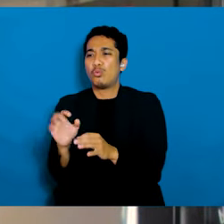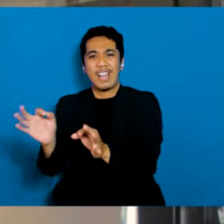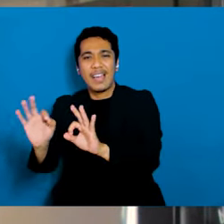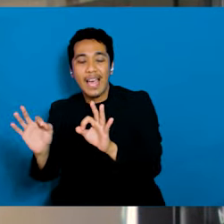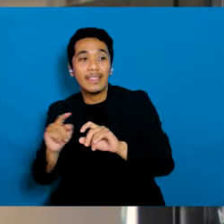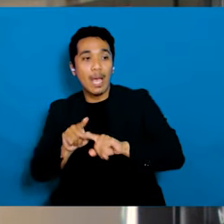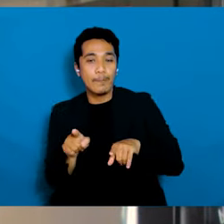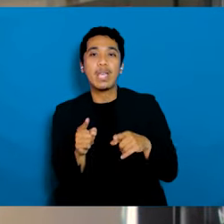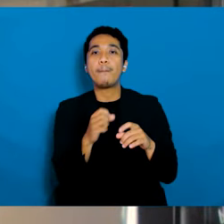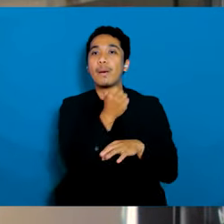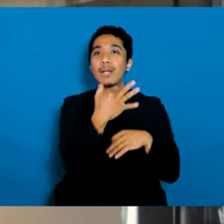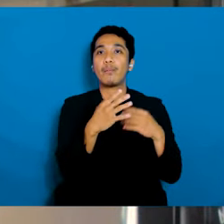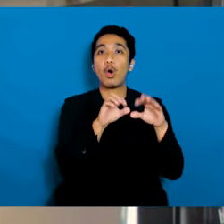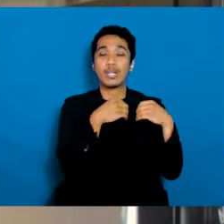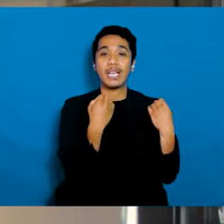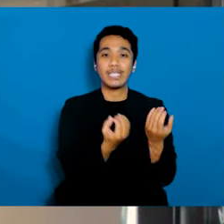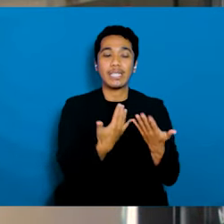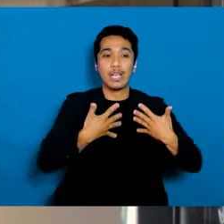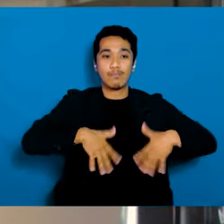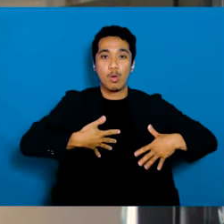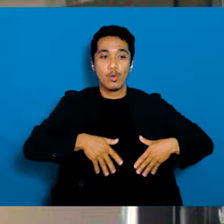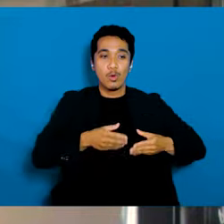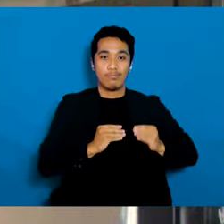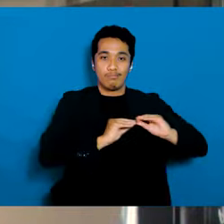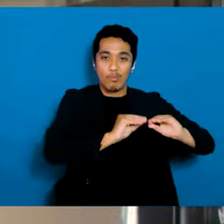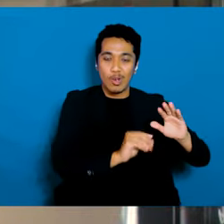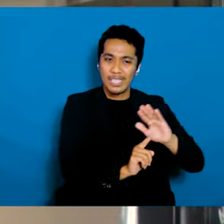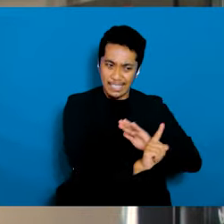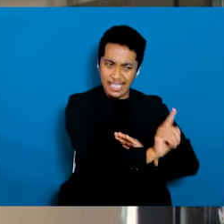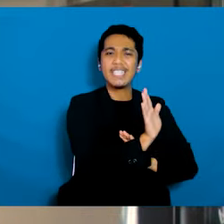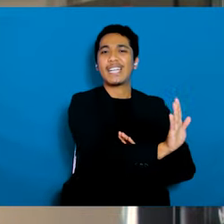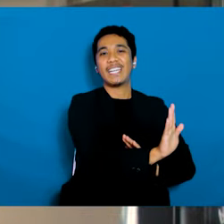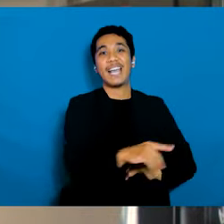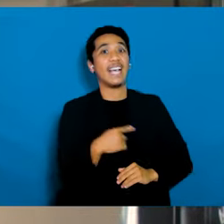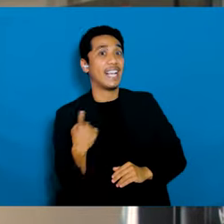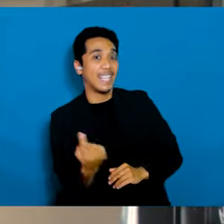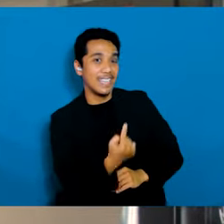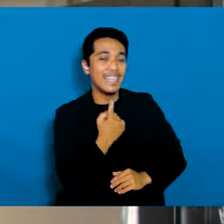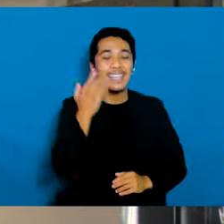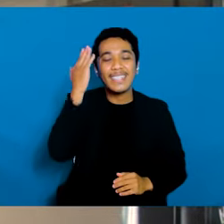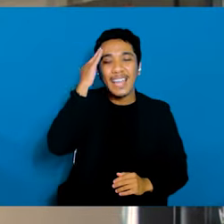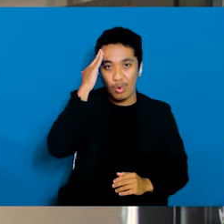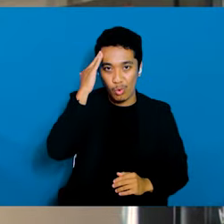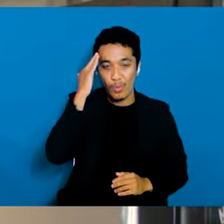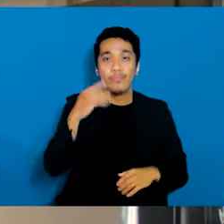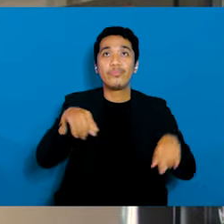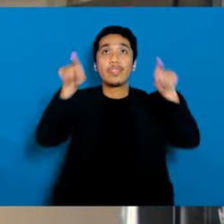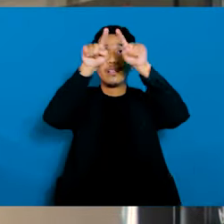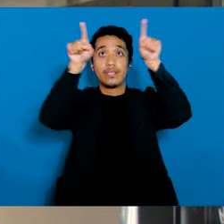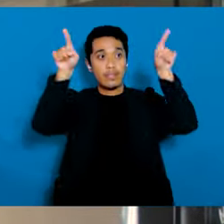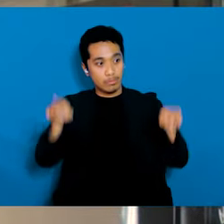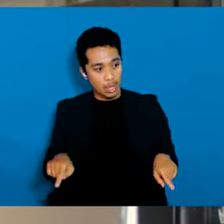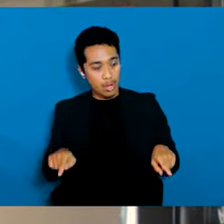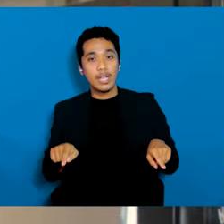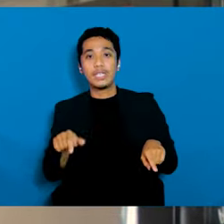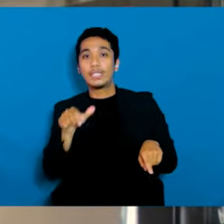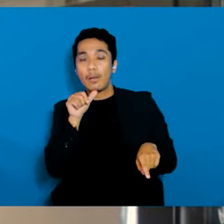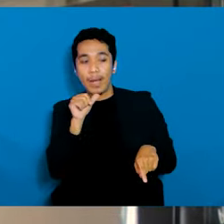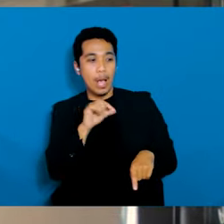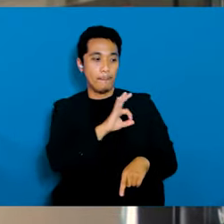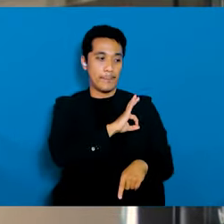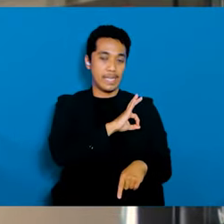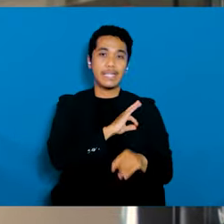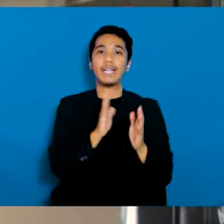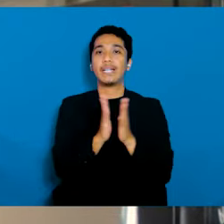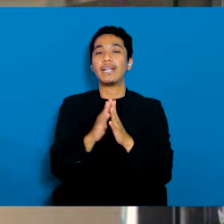simulasi itu, tapi beberapa organisasi itu sudah mensimulasikan sendiri gitu loh. Dan kita sudah, kita tahu bahwa yang mau dikasih template